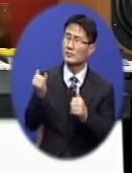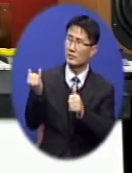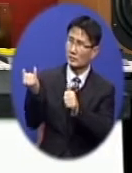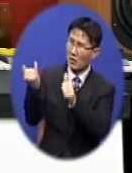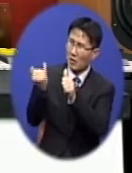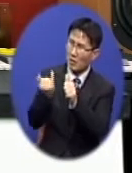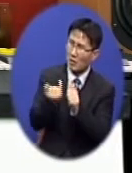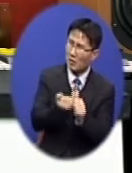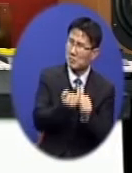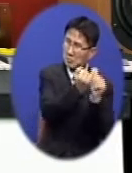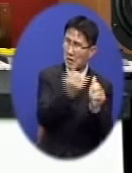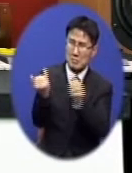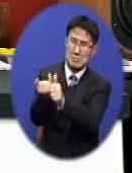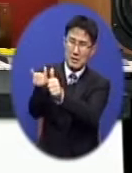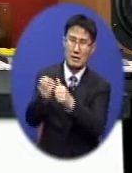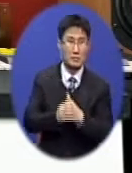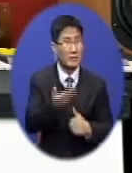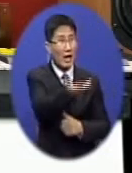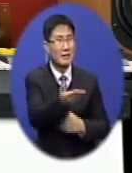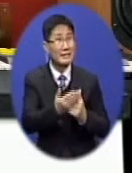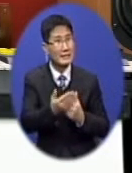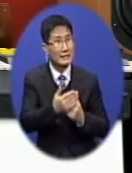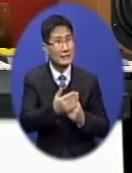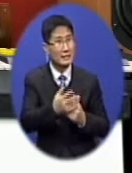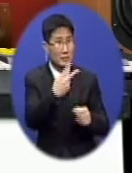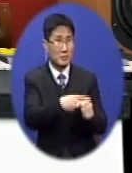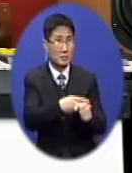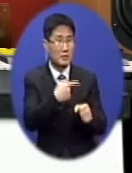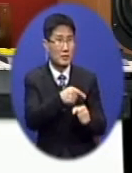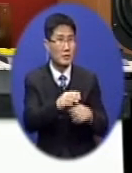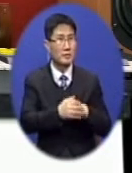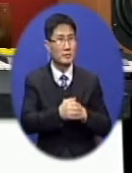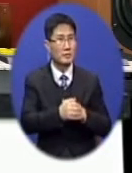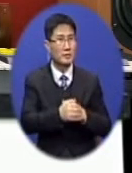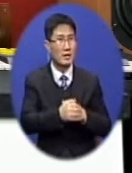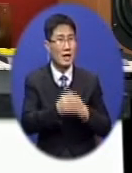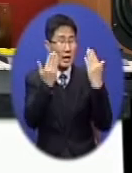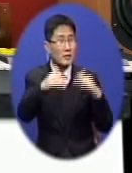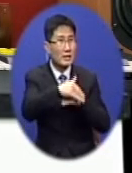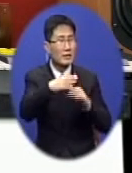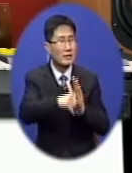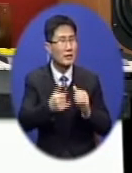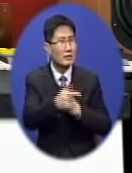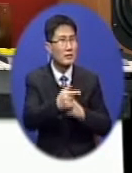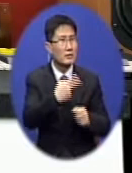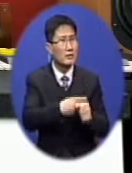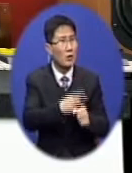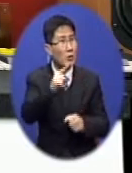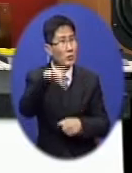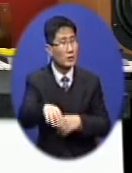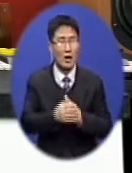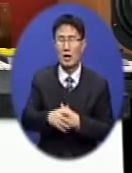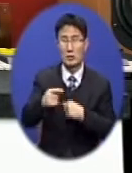결혼하면서 네. 헤어졌습니다. 아니, 우리 아버님. 교직에 계실 때 예. 예, 초등학교에서 교편 하셨어요? 예,